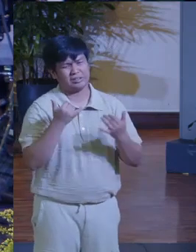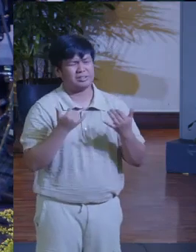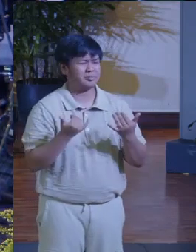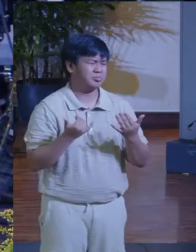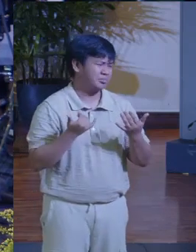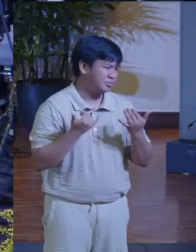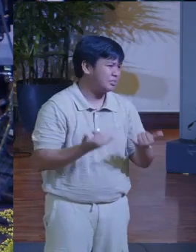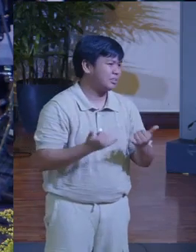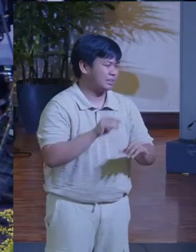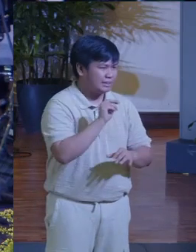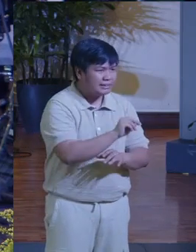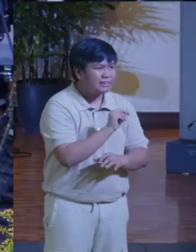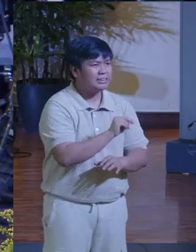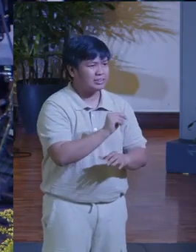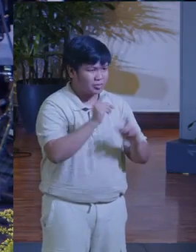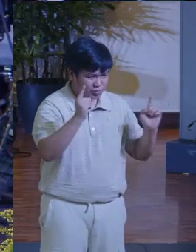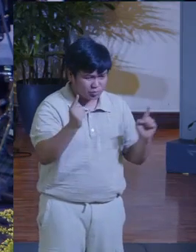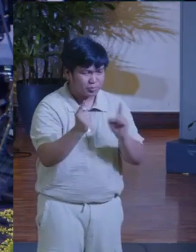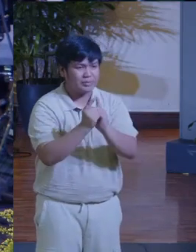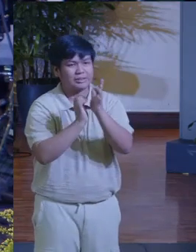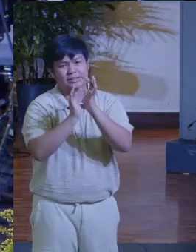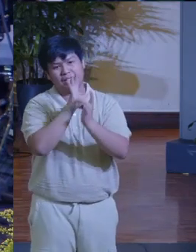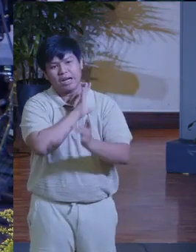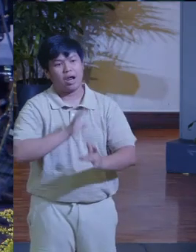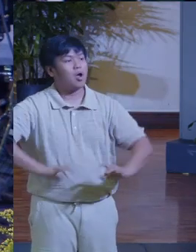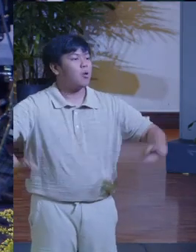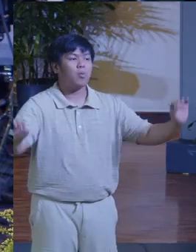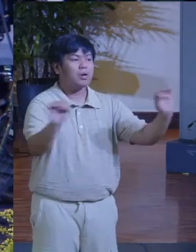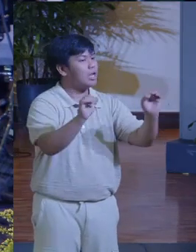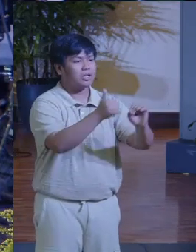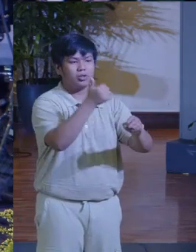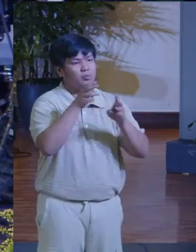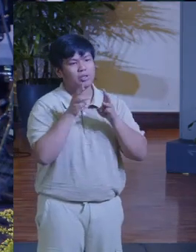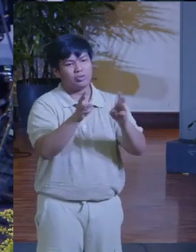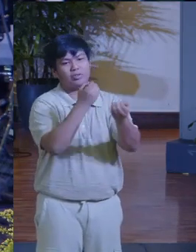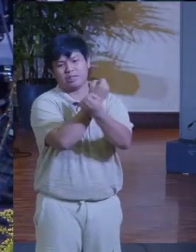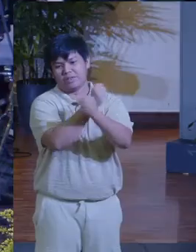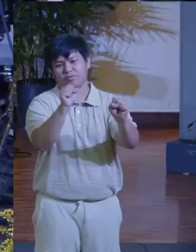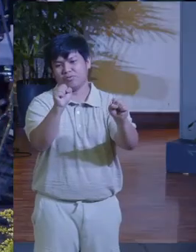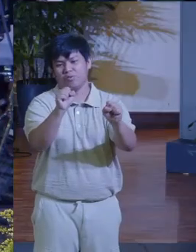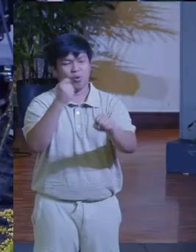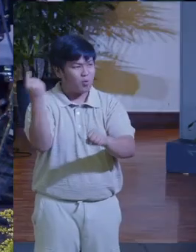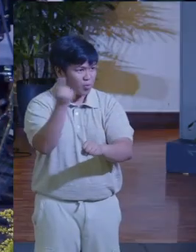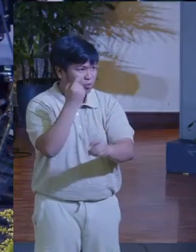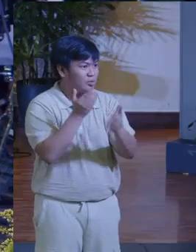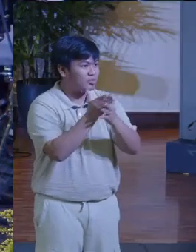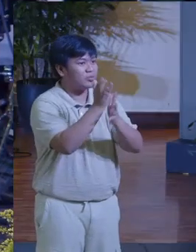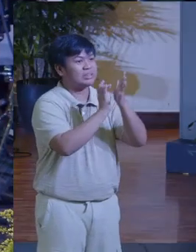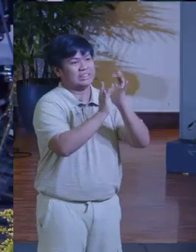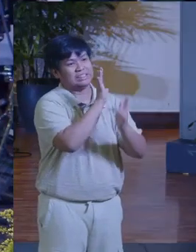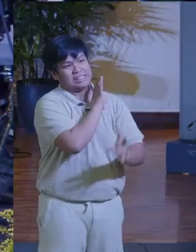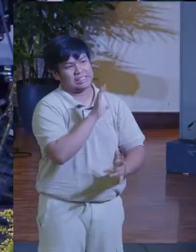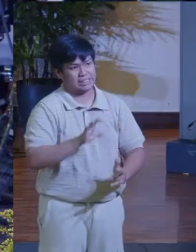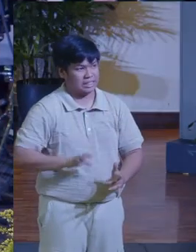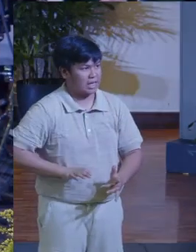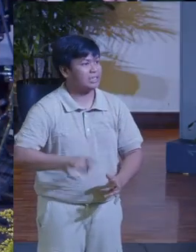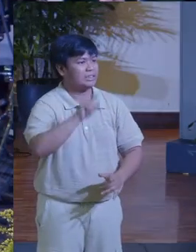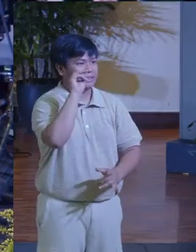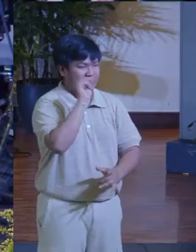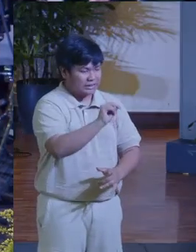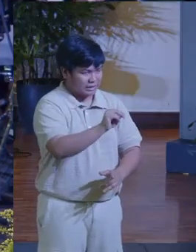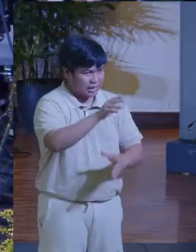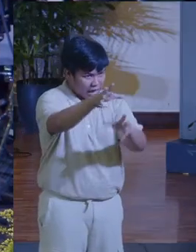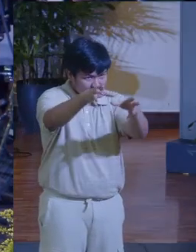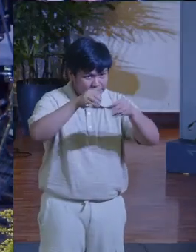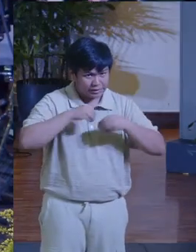din. Sapagkat walang ibang paraan ng kaligtasan kundi ito. Natanggapin natin na